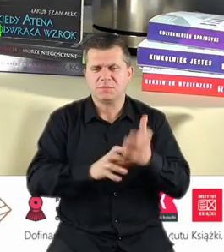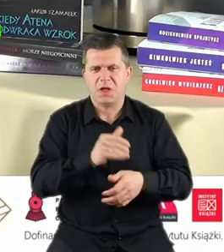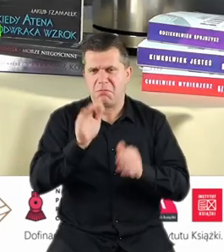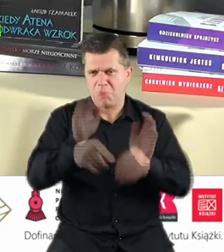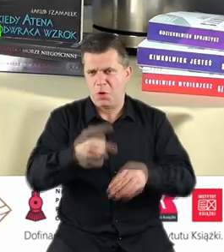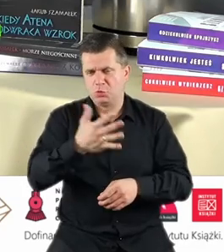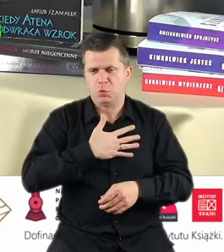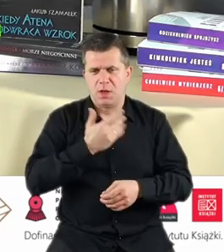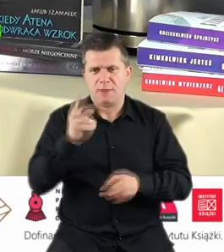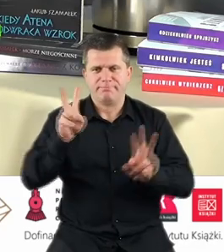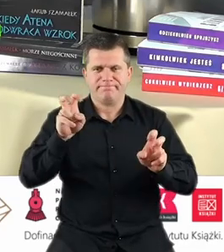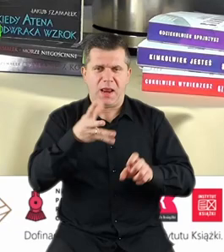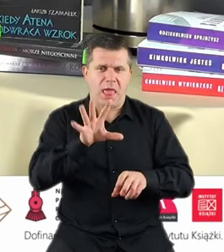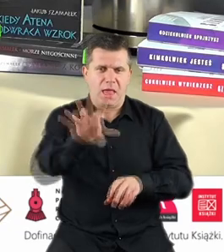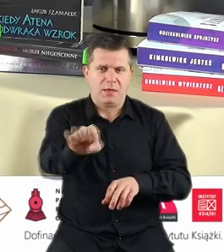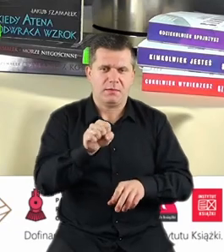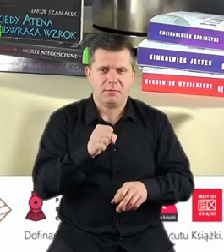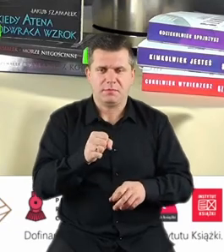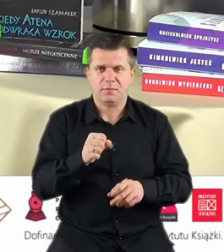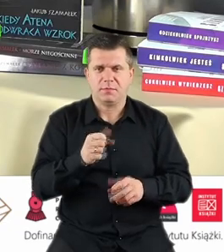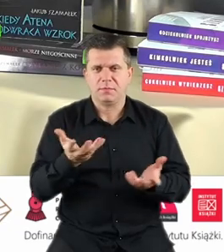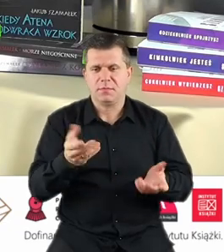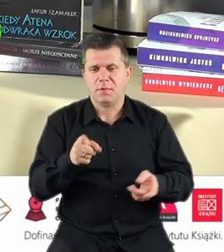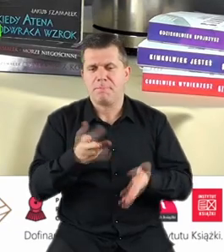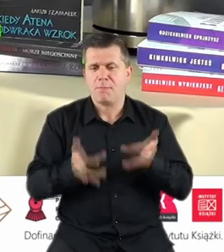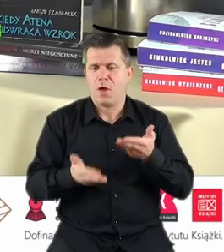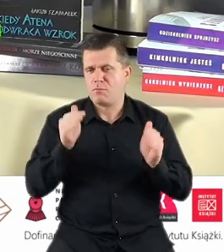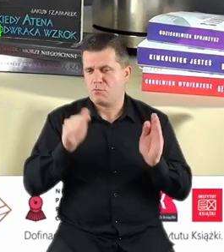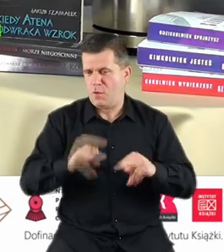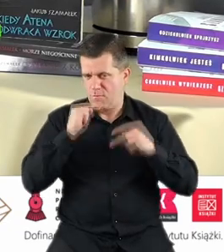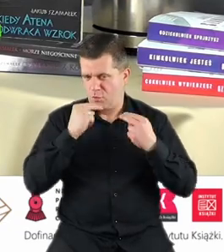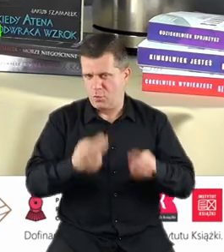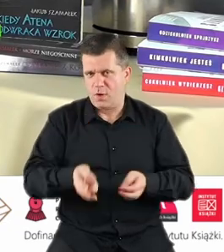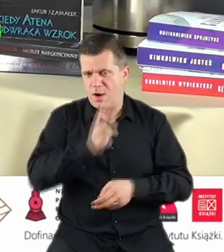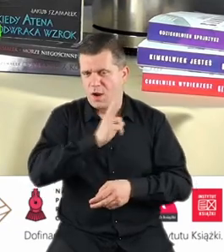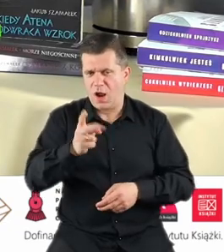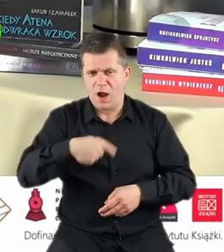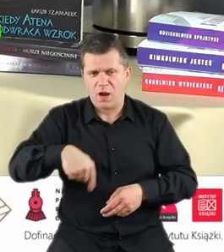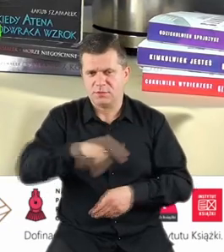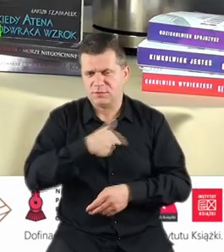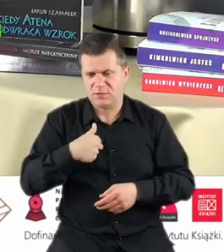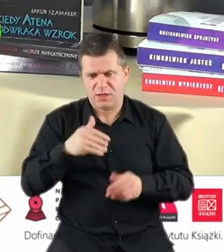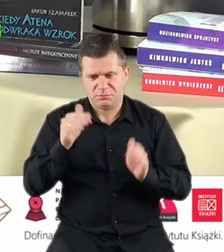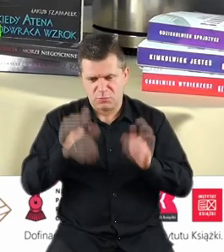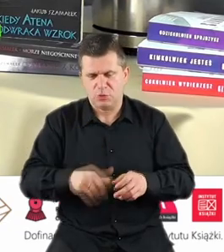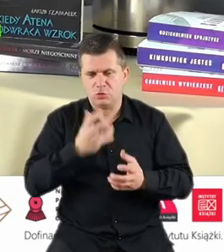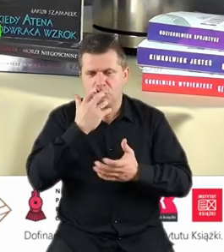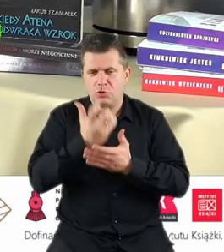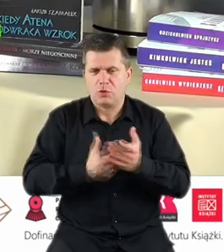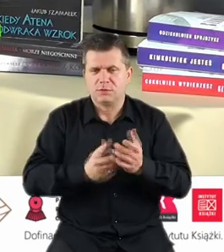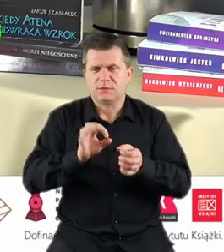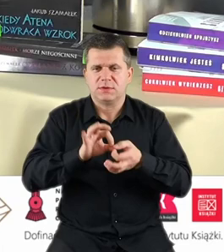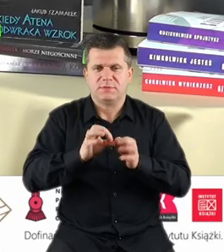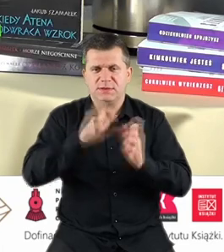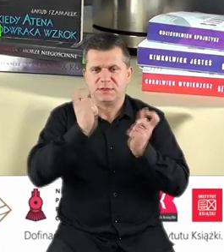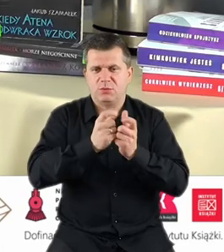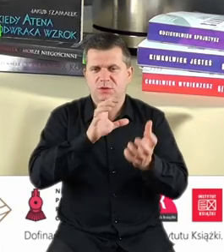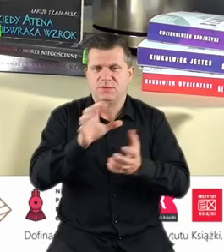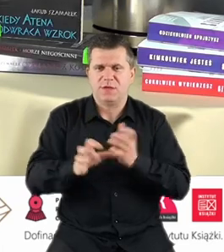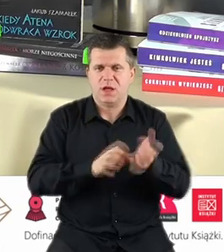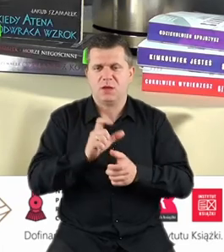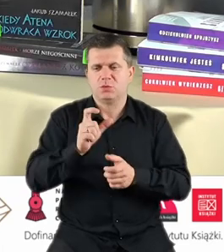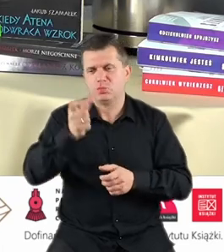ręki. I to jest prawda, tylko że to równanie można odwrócić i każdy z nas też jest na wyciągnięcie całego świata. Na wyciągnięcie ręki